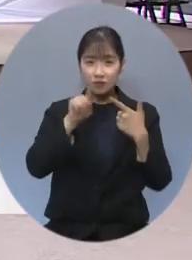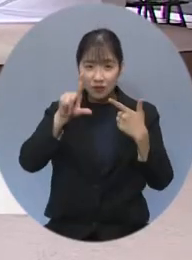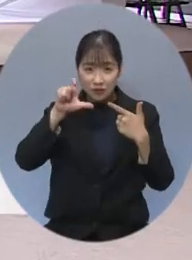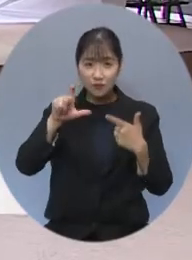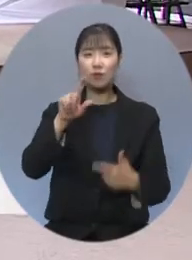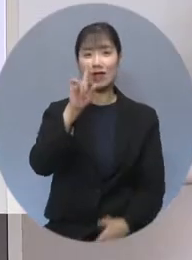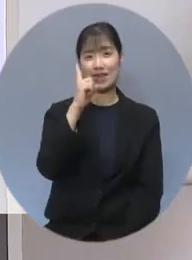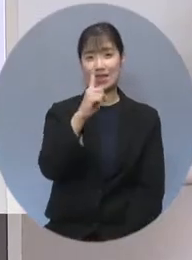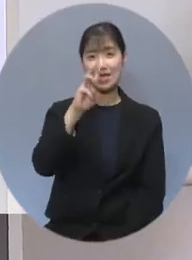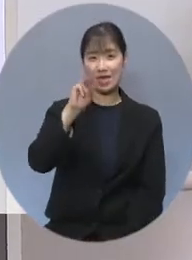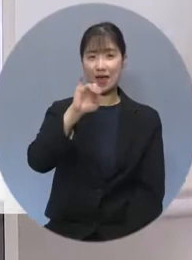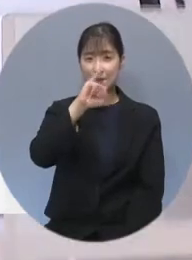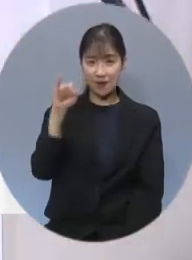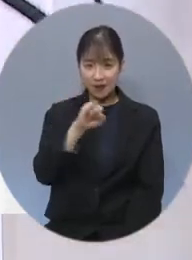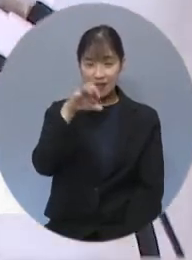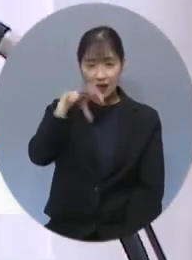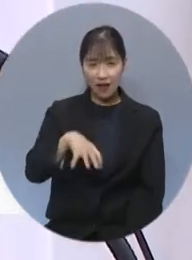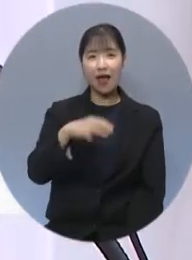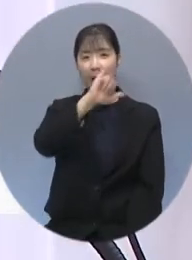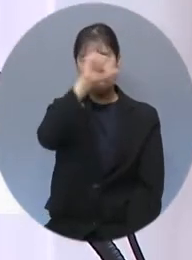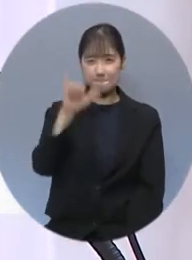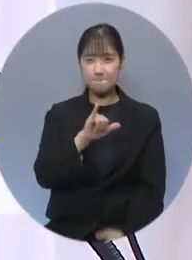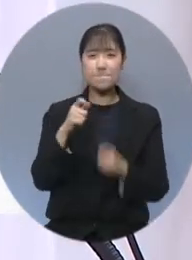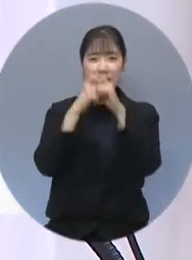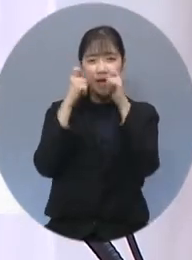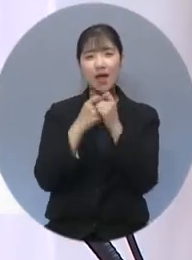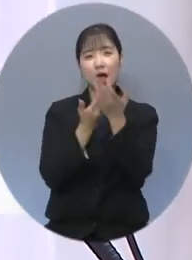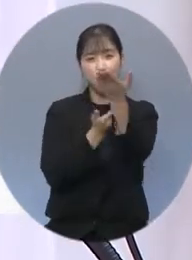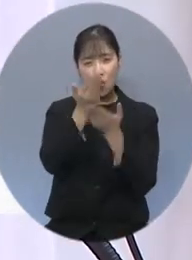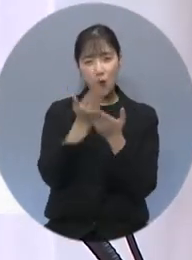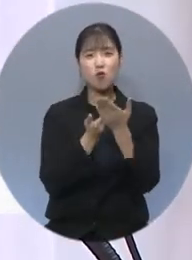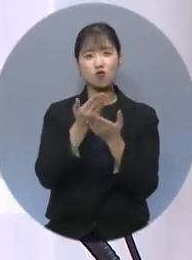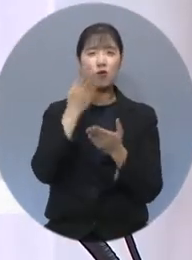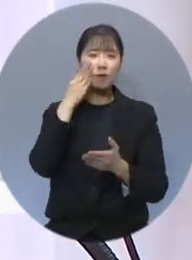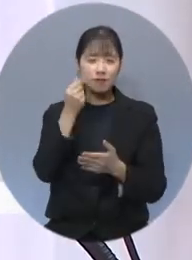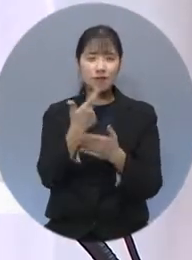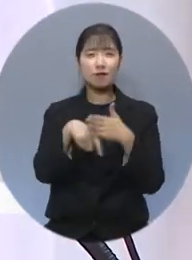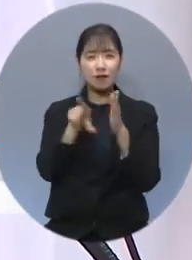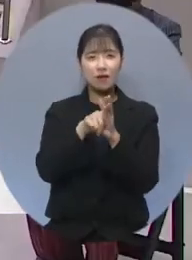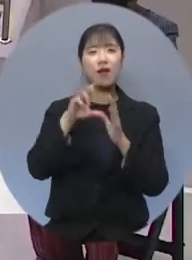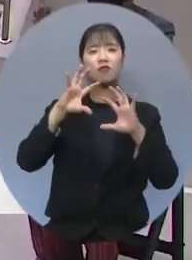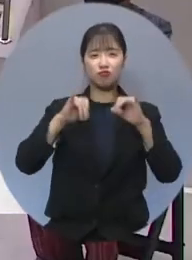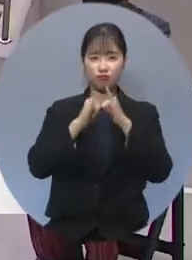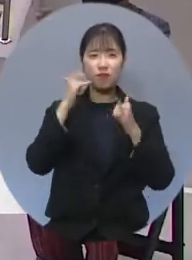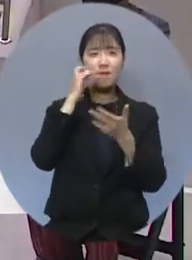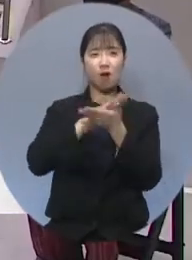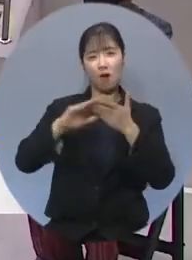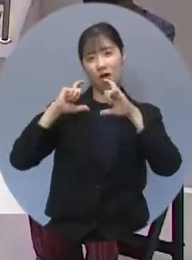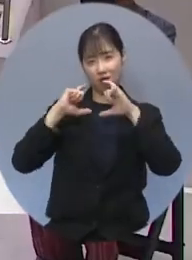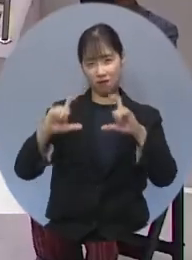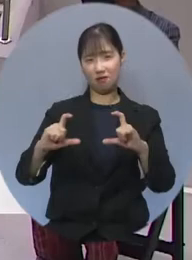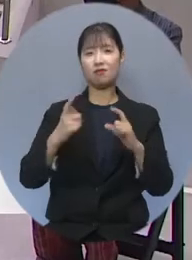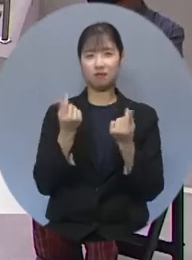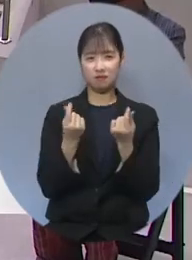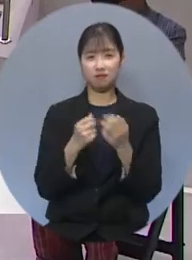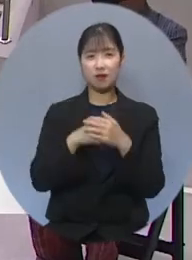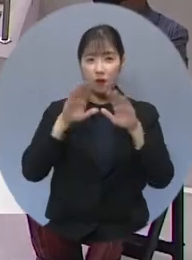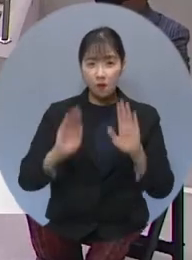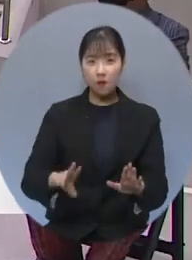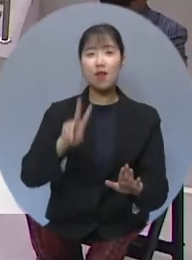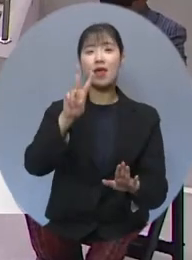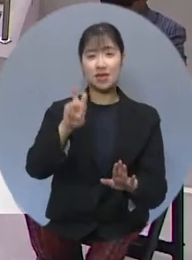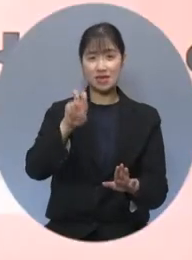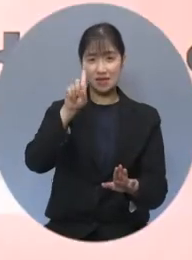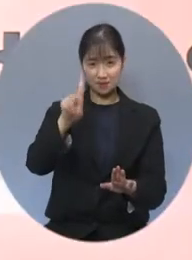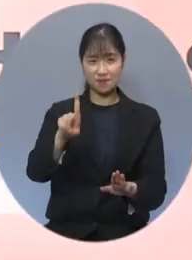DMZ에서 한반도 민간 교류 활성화를 위한 국민 평화 선언식이 열렸습니다. 올해로 21주년을 맞은